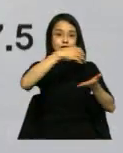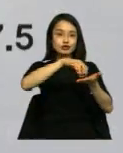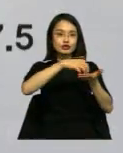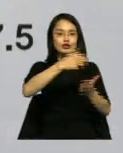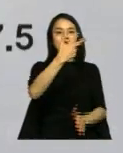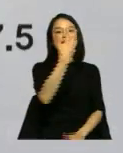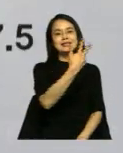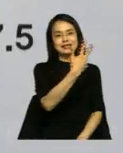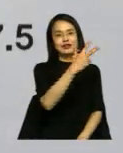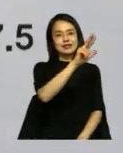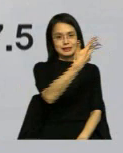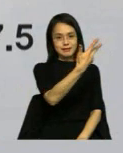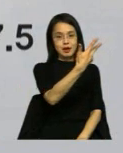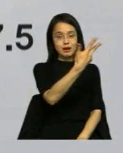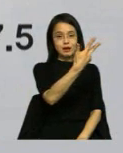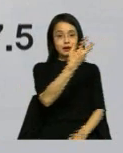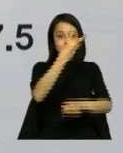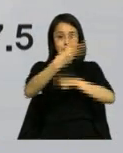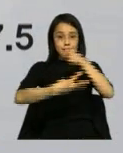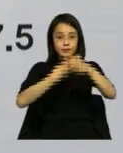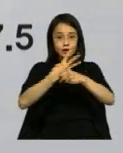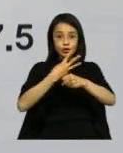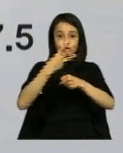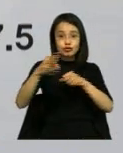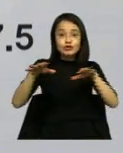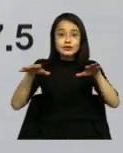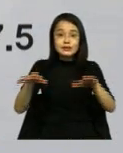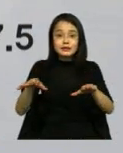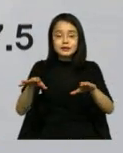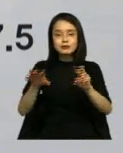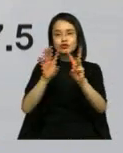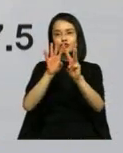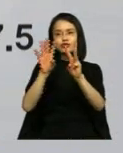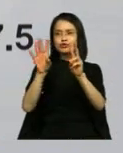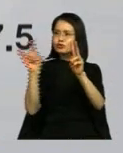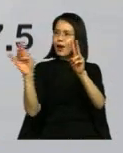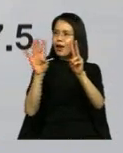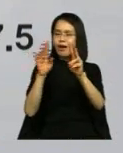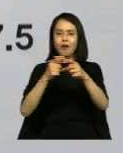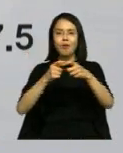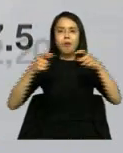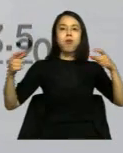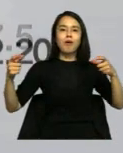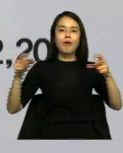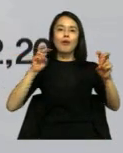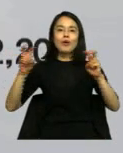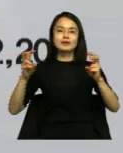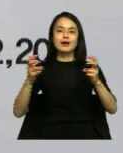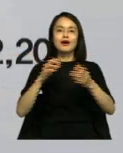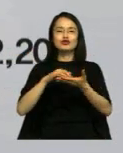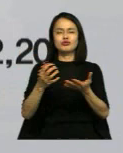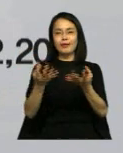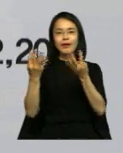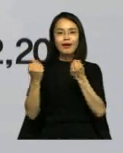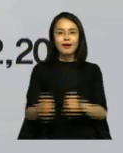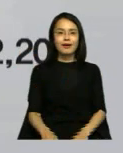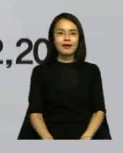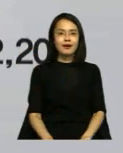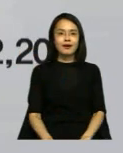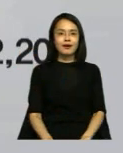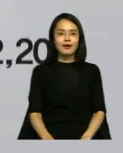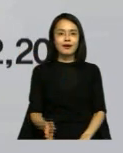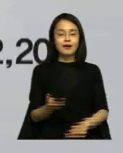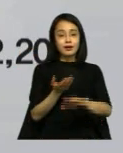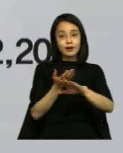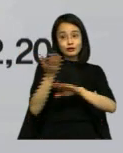3년만에 1000여 개가 들어 전국 평균 2배 이상 빠르게 증가했습니다 수천 은 전국이 - 성장에도